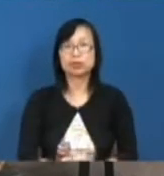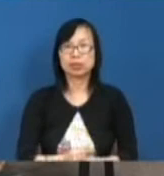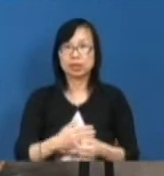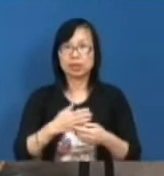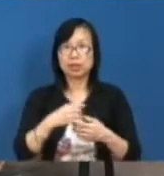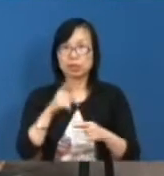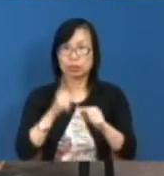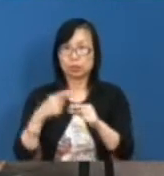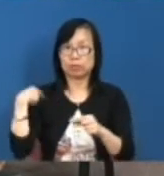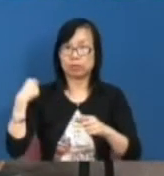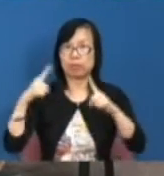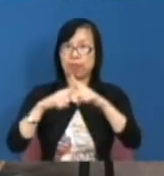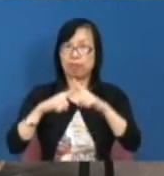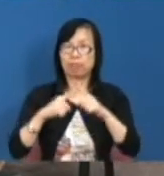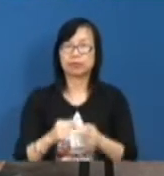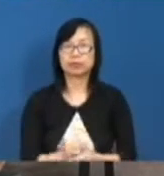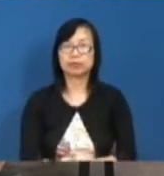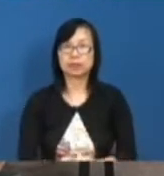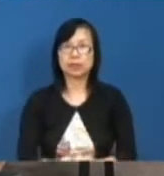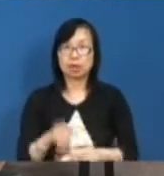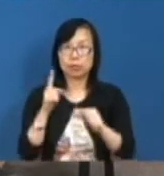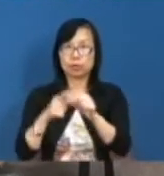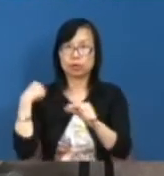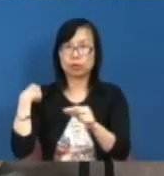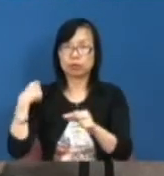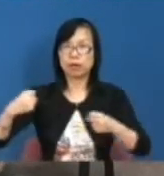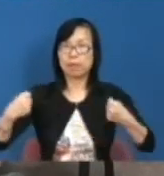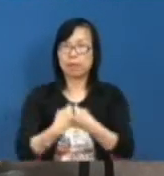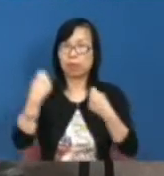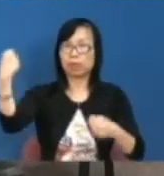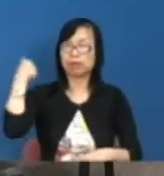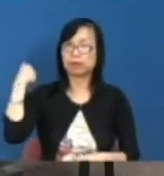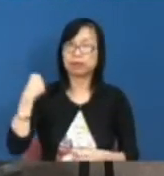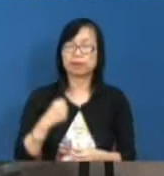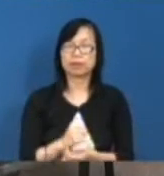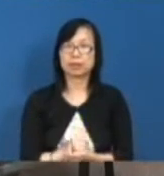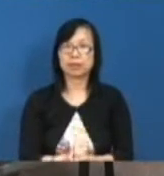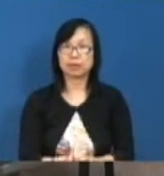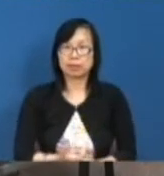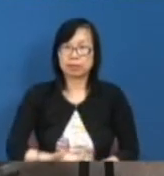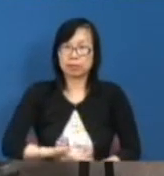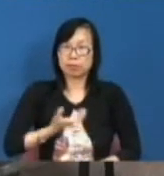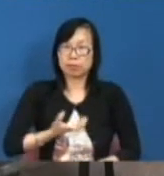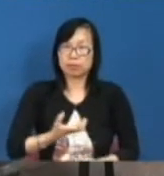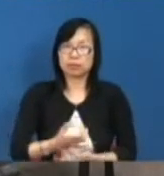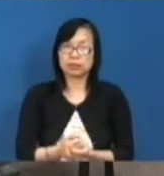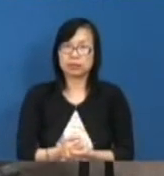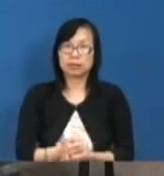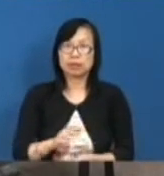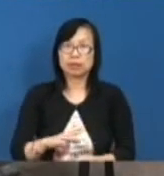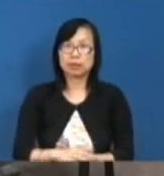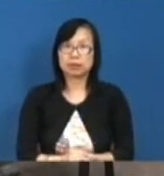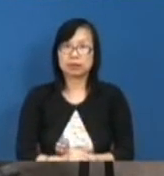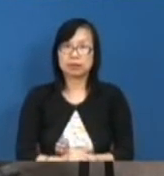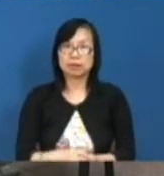當日佢呢個共產黨話佢哋使用暴力啊嘛。當然可能有人係非義憤會同解放軍衝突，但係佢會唔會解